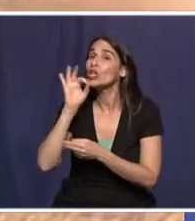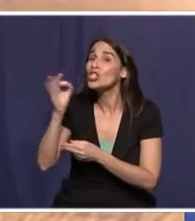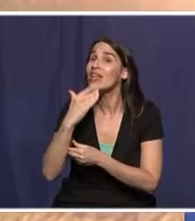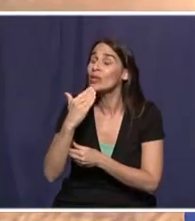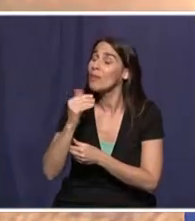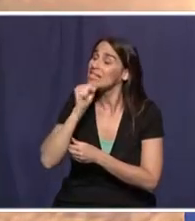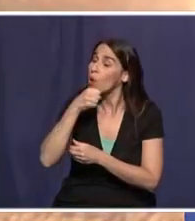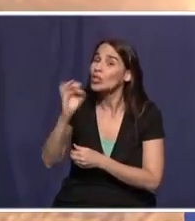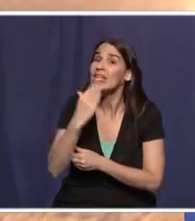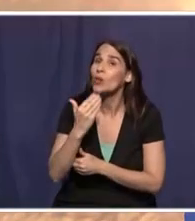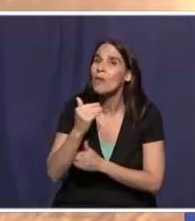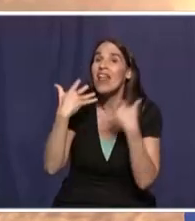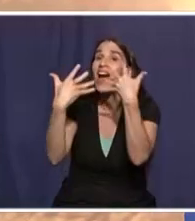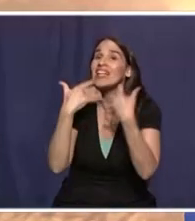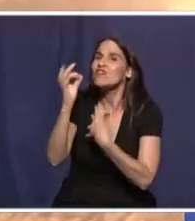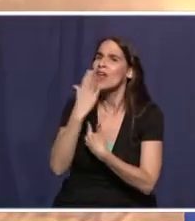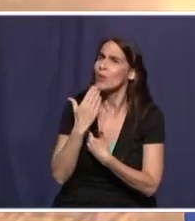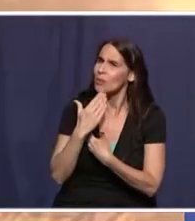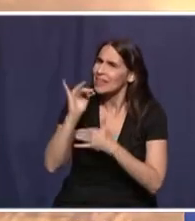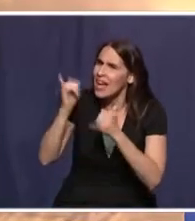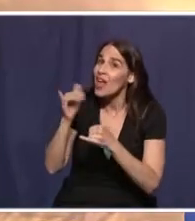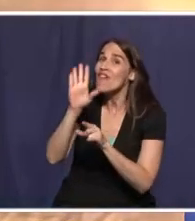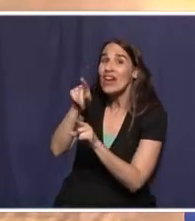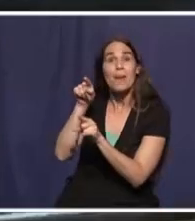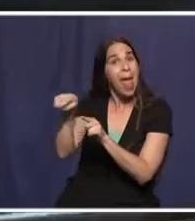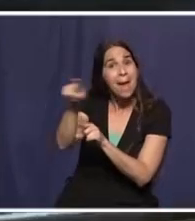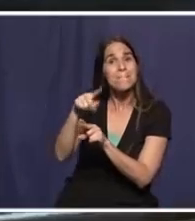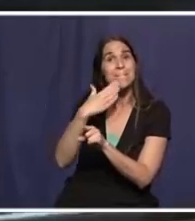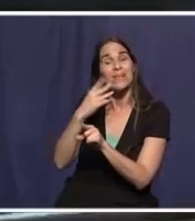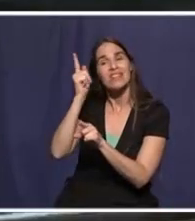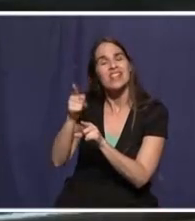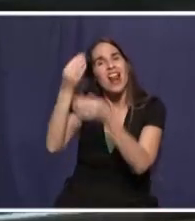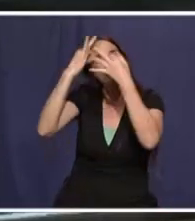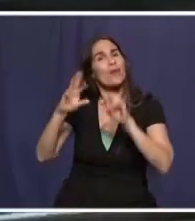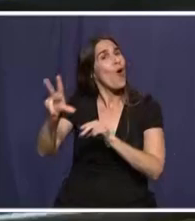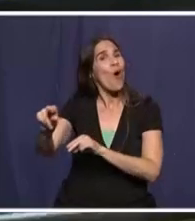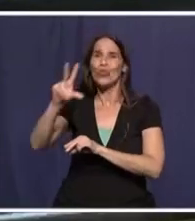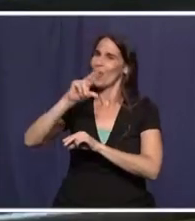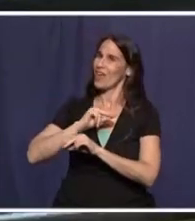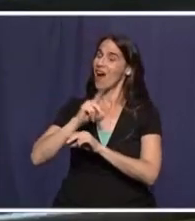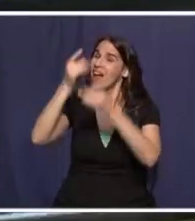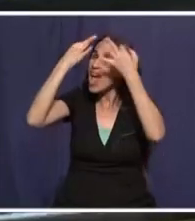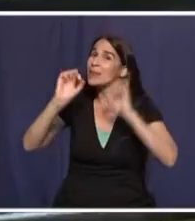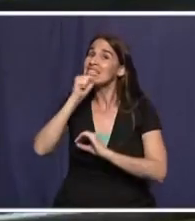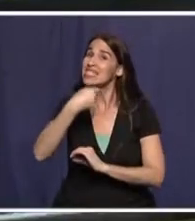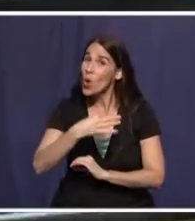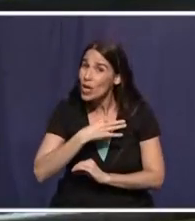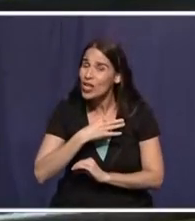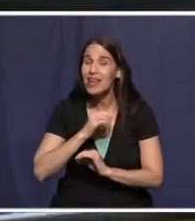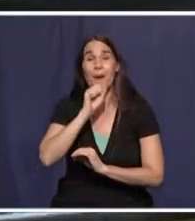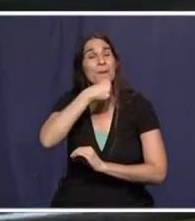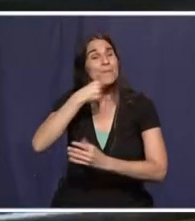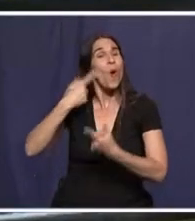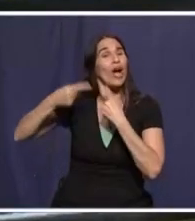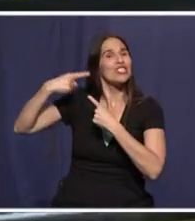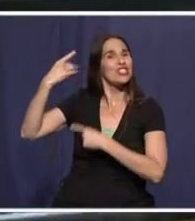להיסטוריה שלהם, לנרטיב שלהם. והם חייבים גם לכבד באותה מידה את ההיסטוריה שלי, את המורשת